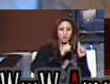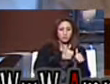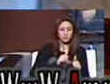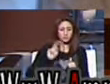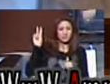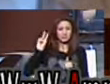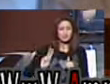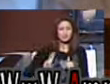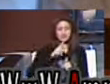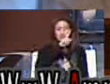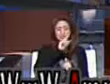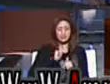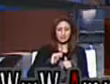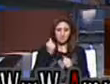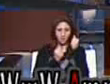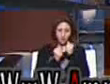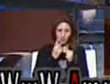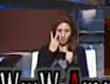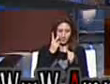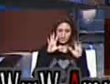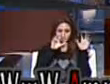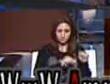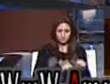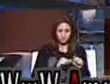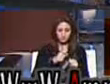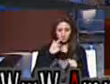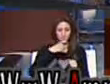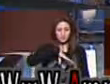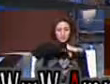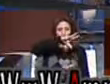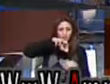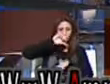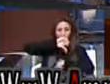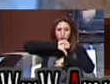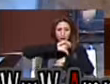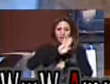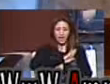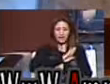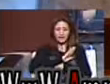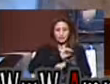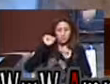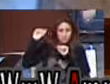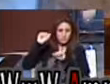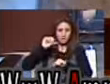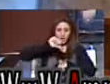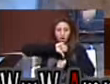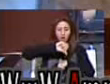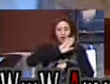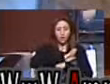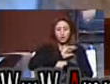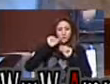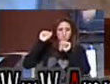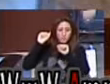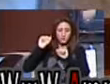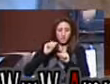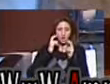ضبط فيها السيارتين منطقة عسكرية بالكامل، يعني منطقة حي الصفا ومنطقة الحدودية دي